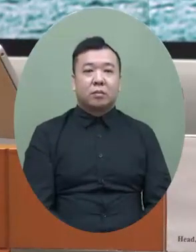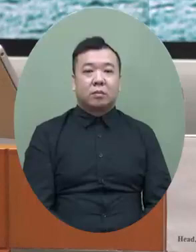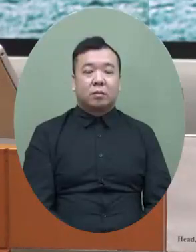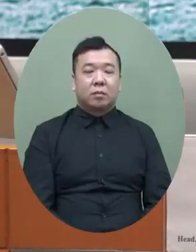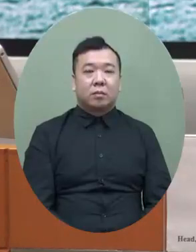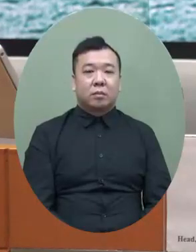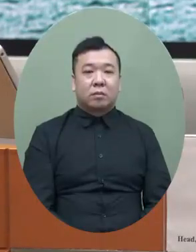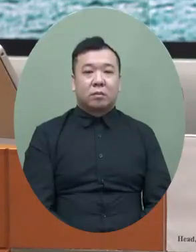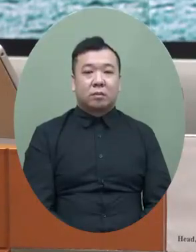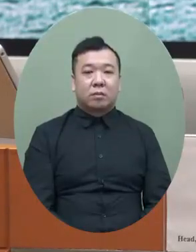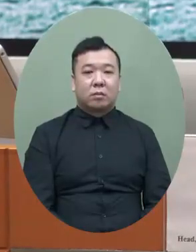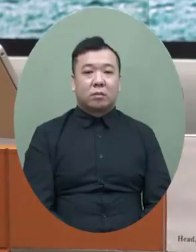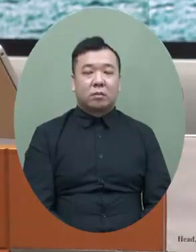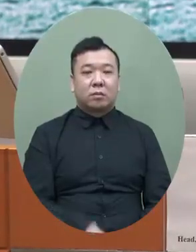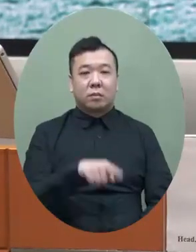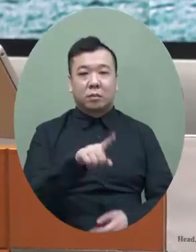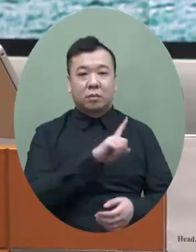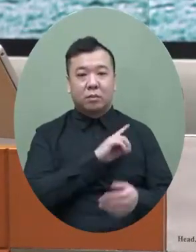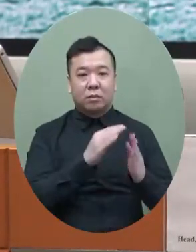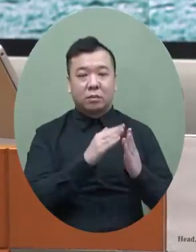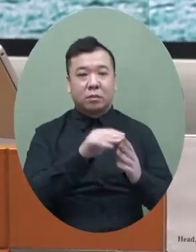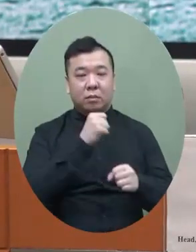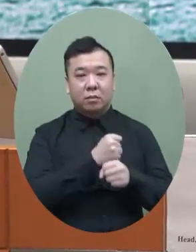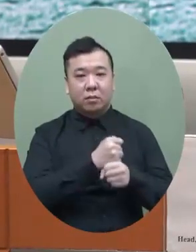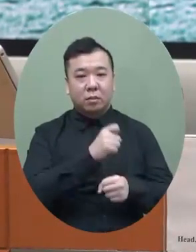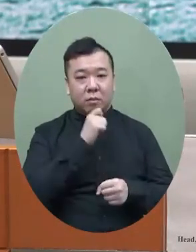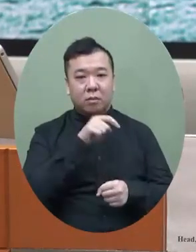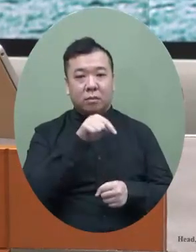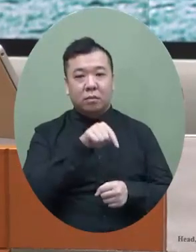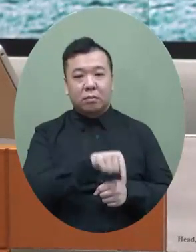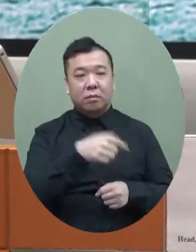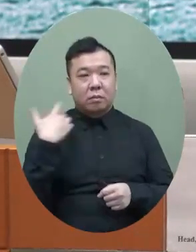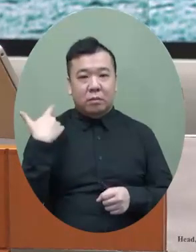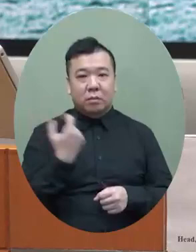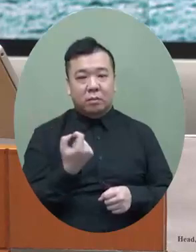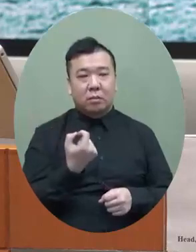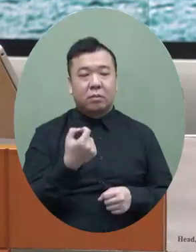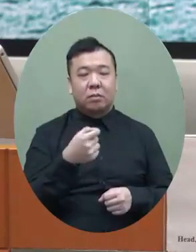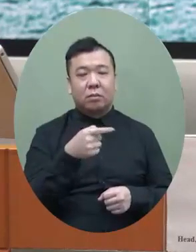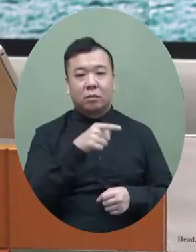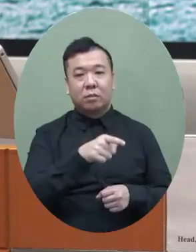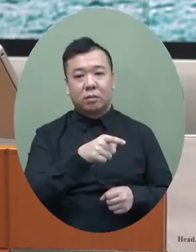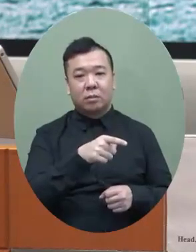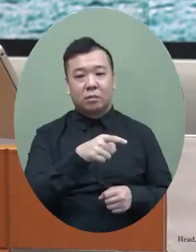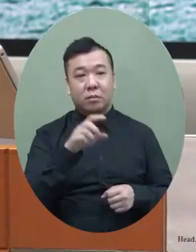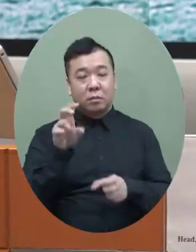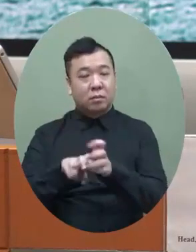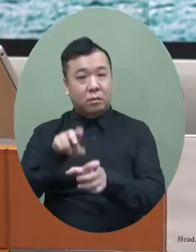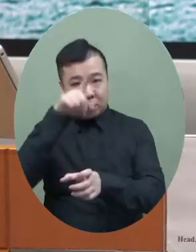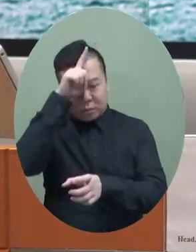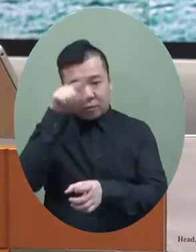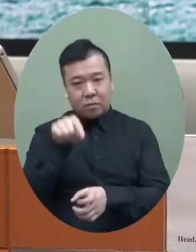喺艾玲樓嗰個住客咧，佢自己有工作嘅。咁佢最近就係喺西貢